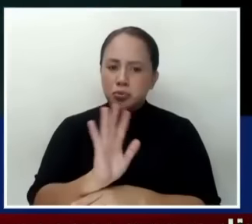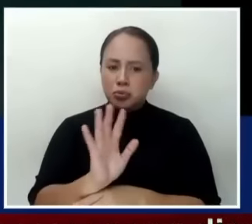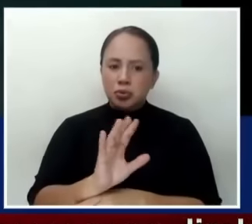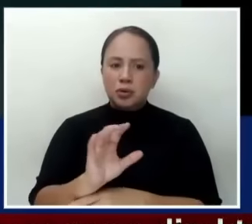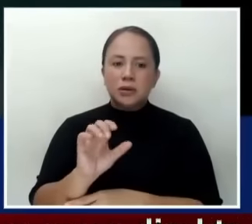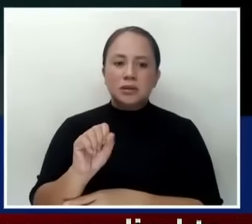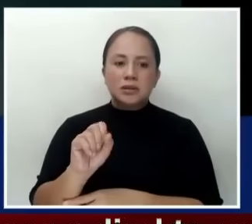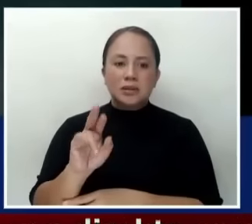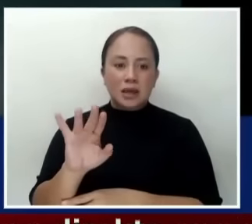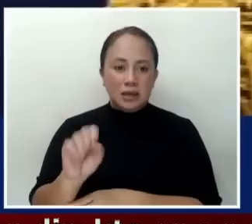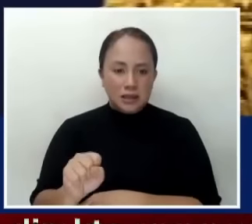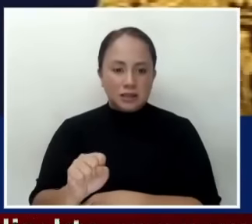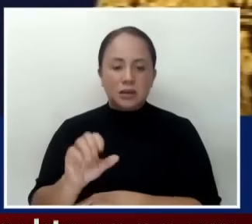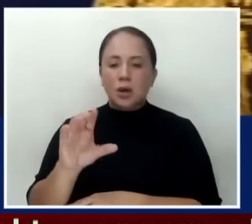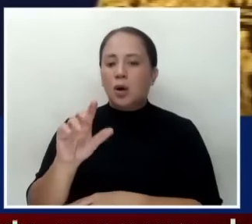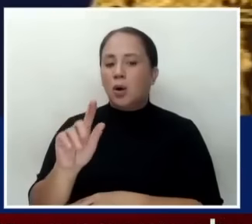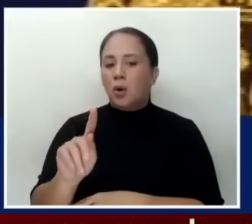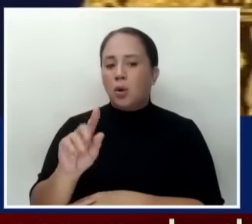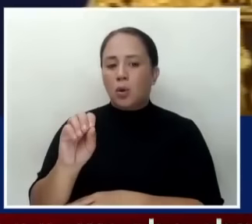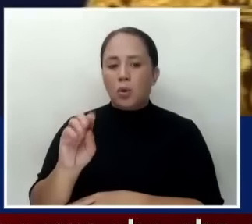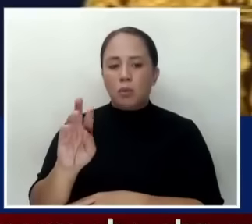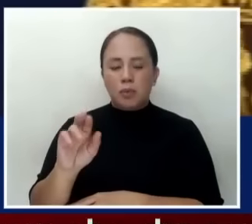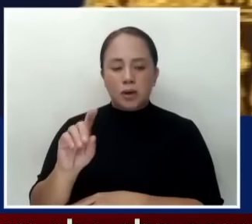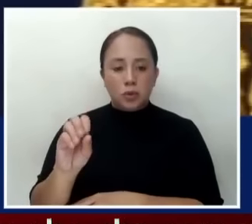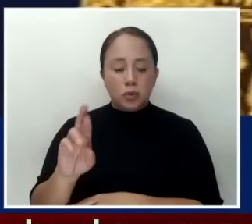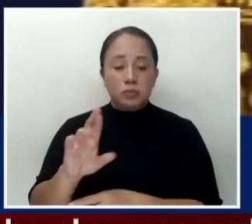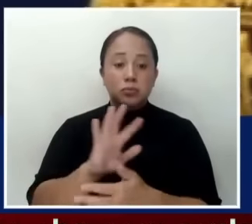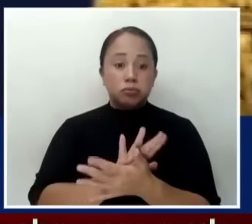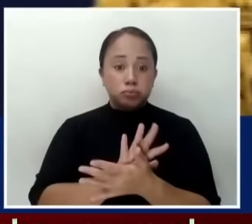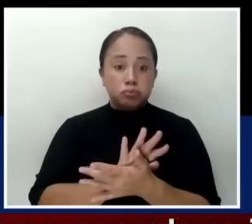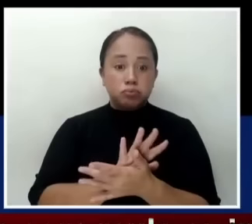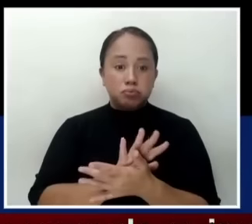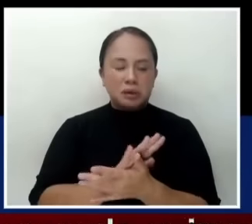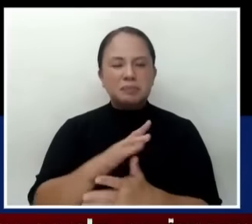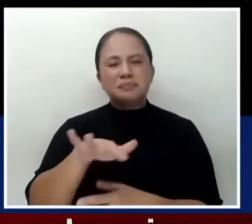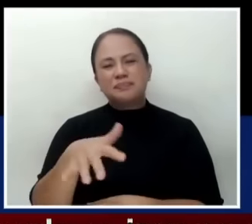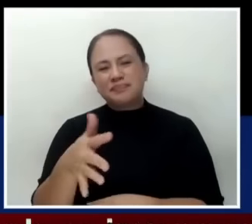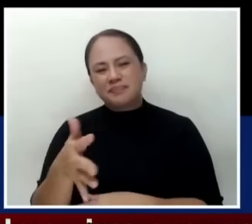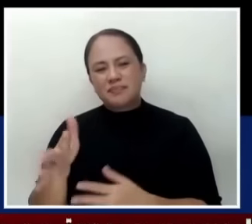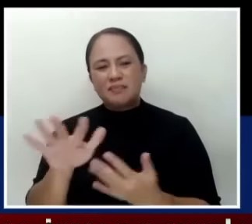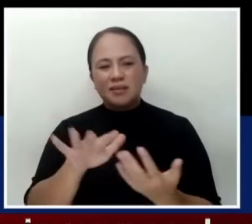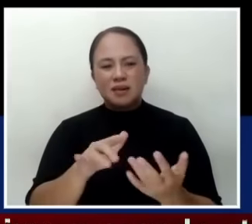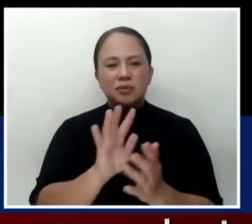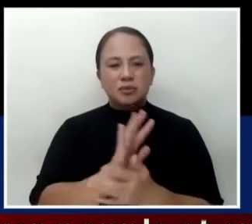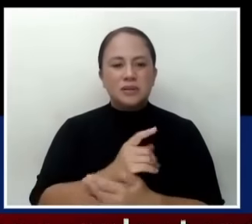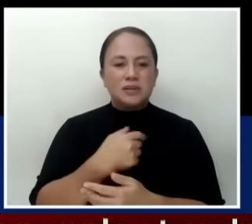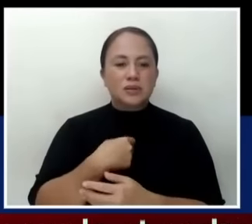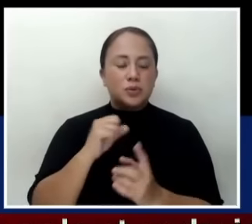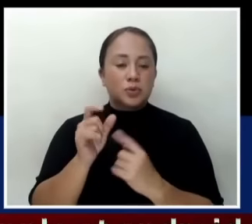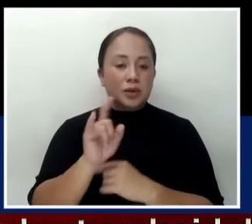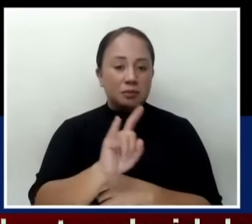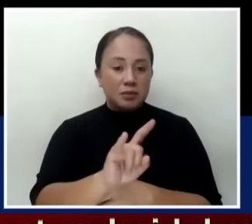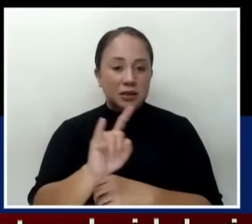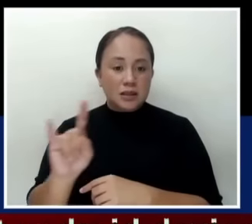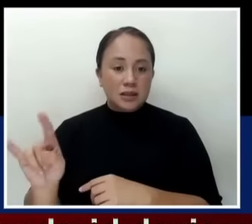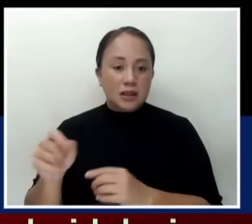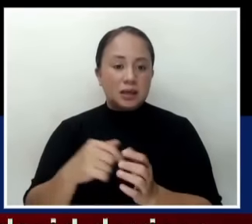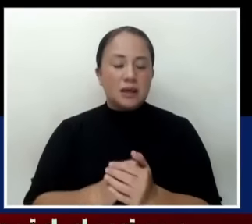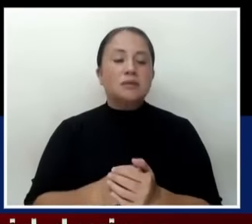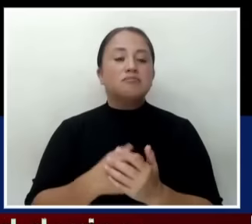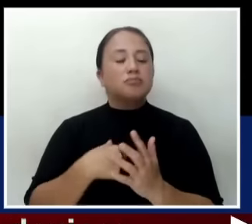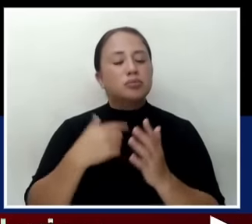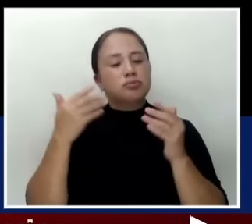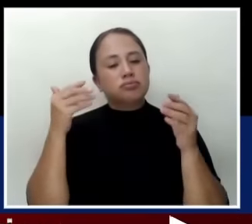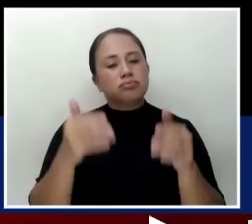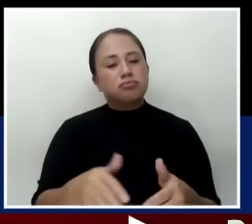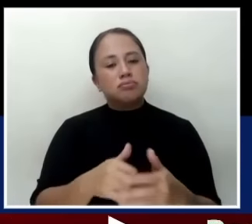Service at Cobrador. Noong pandemya, tumamlay ang mga proyekto. Sa social media, itinuon at ibinuhos ni Pareño ang